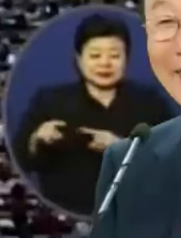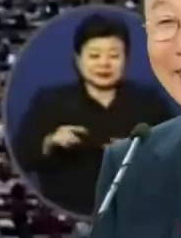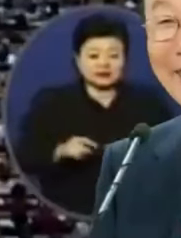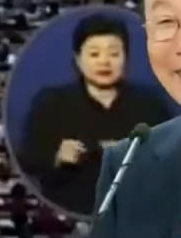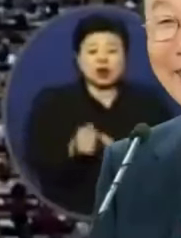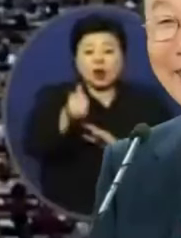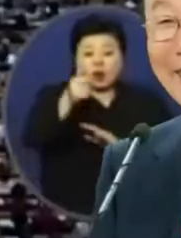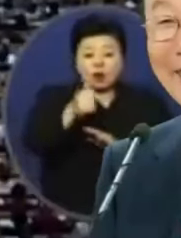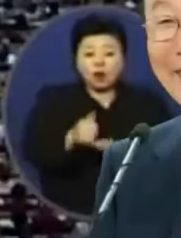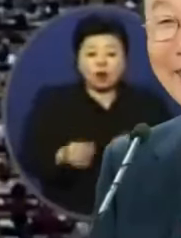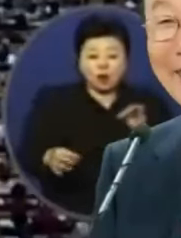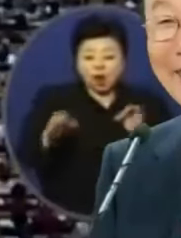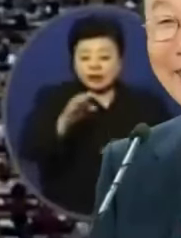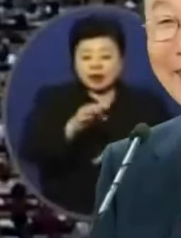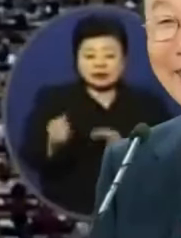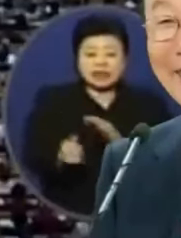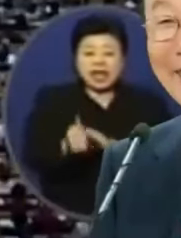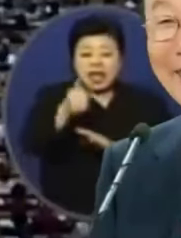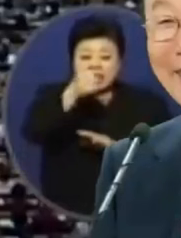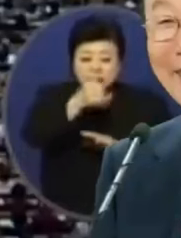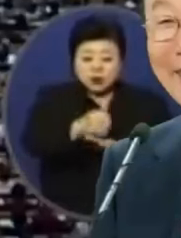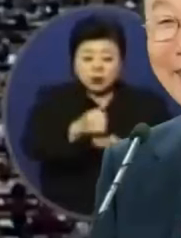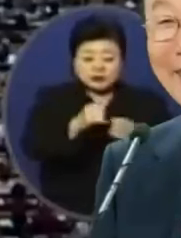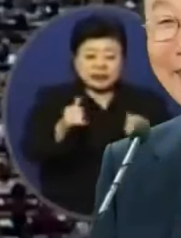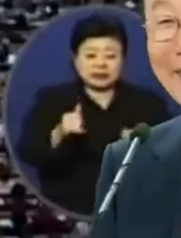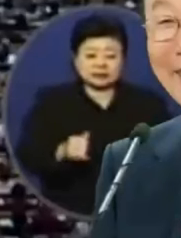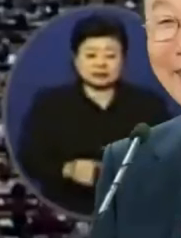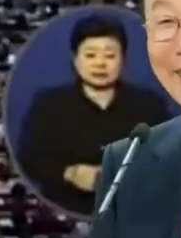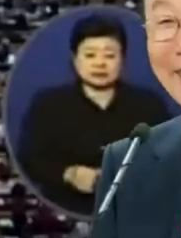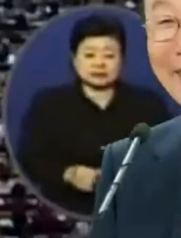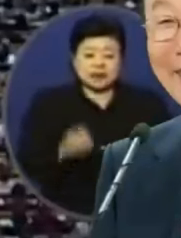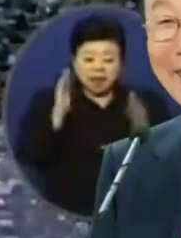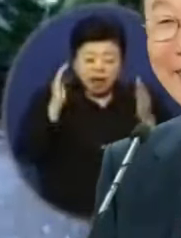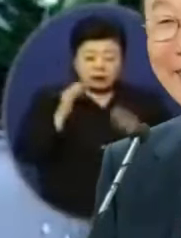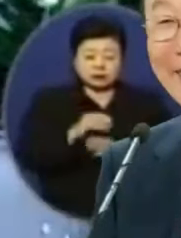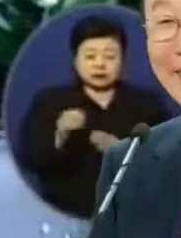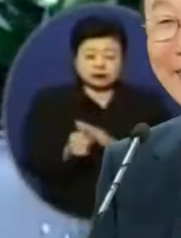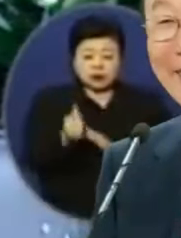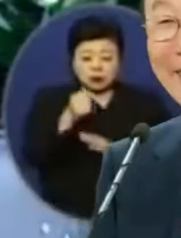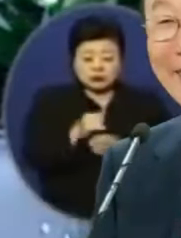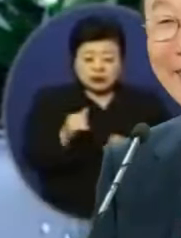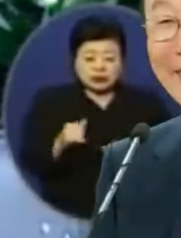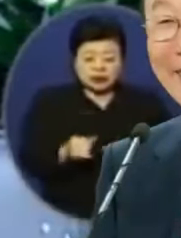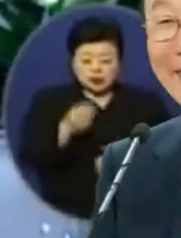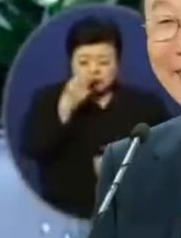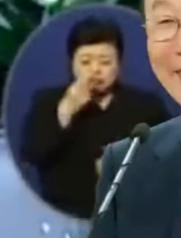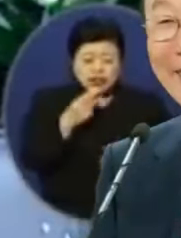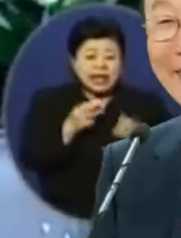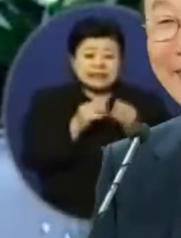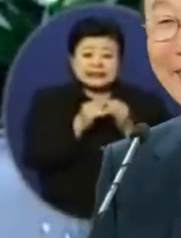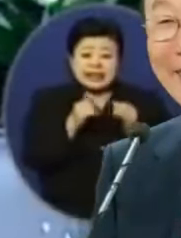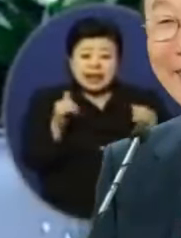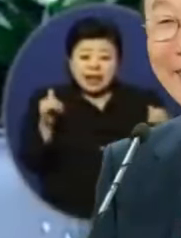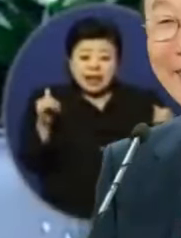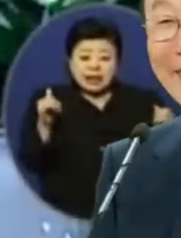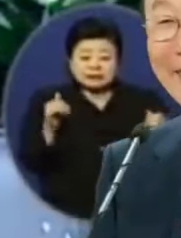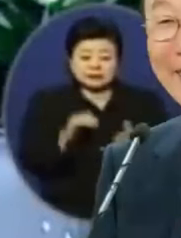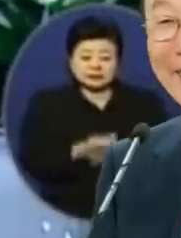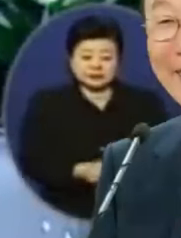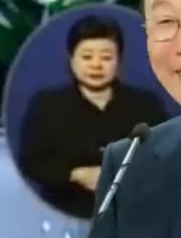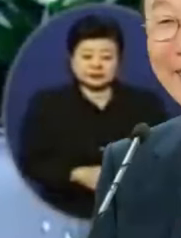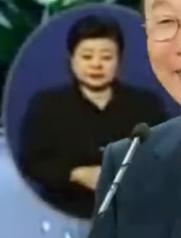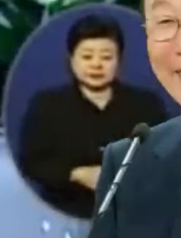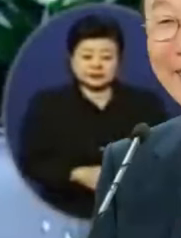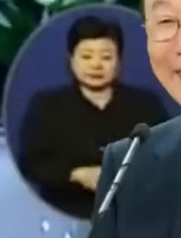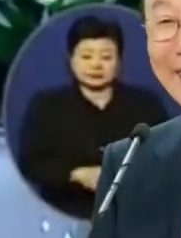사람이나 경제적으로 성공한 사람이나 학문제로 성공한 사람은 거의 유대인이 과반수 이상이라고 해도